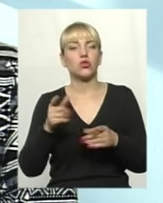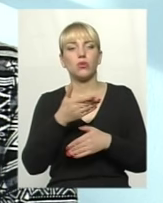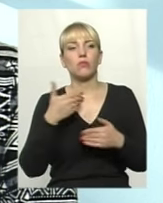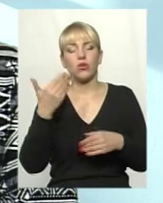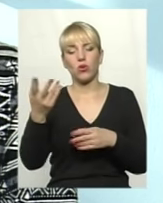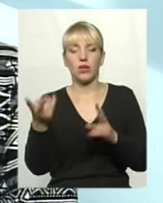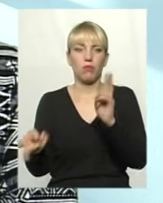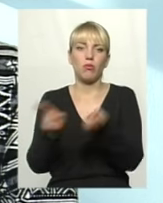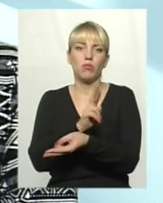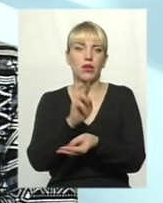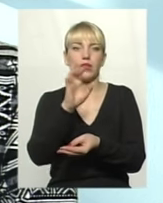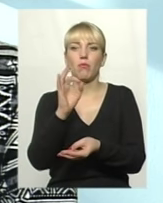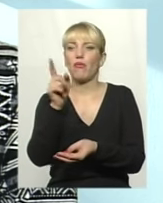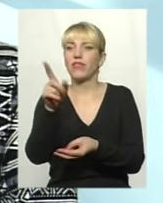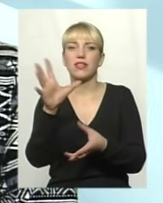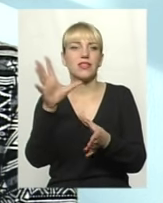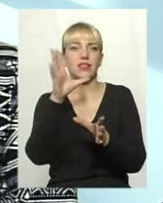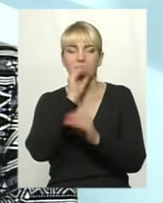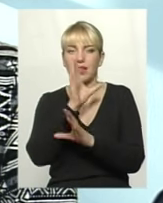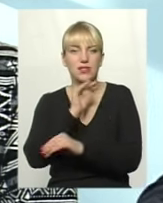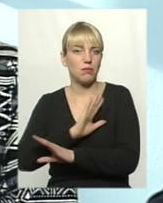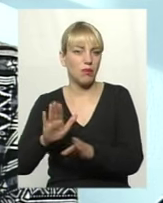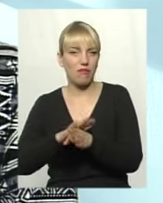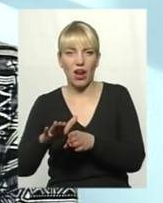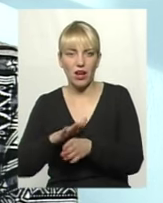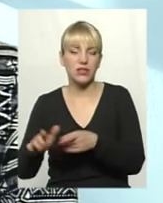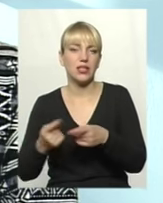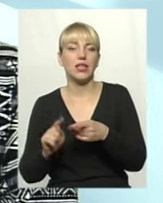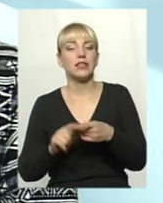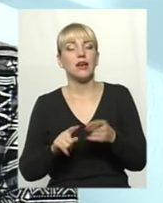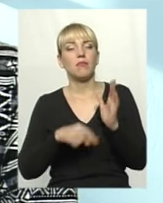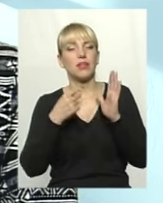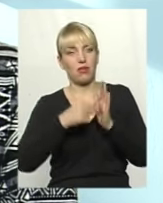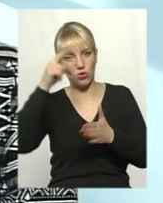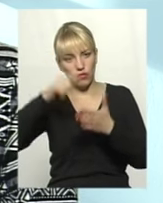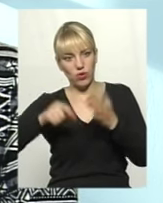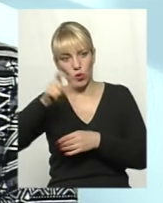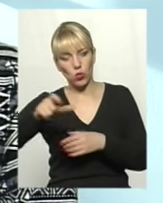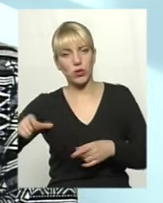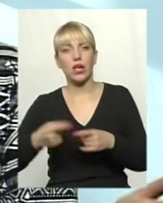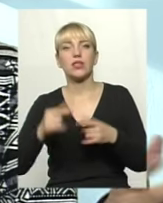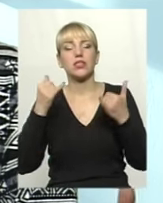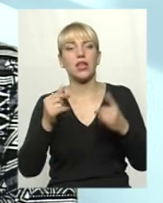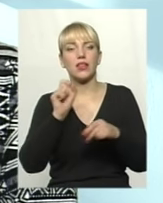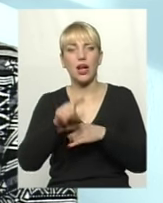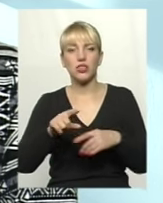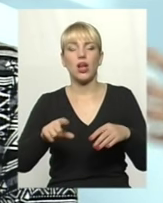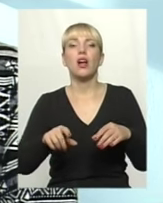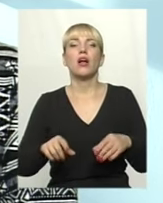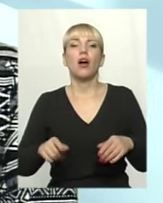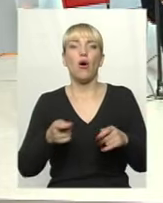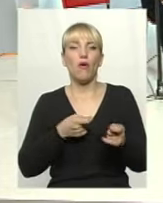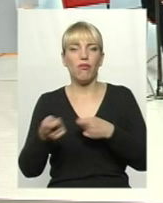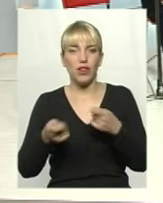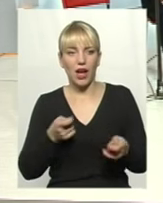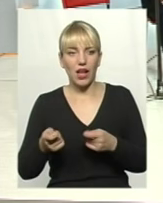його треба поміняти, тому що він не справляється, мабуть, що є питання довіри людей до цієї людини. Задача органів влади, органів